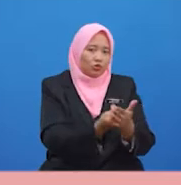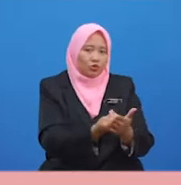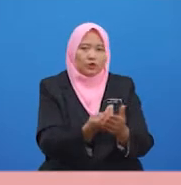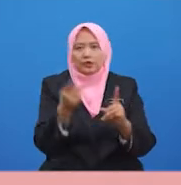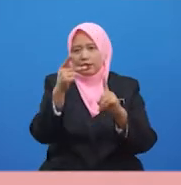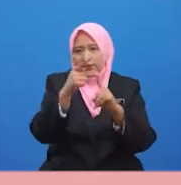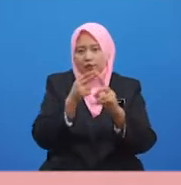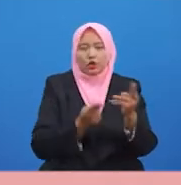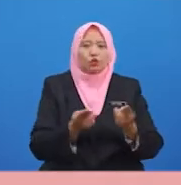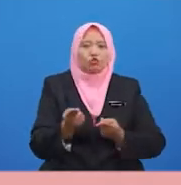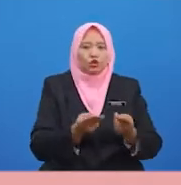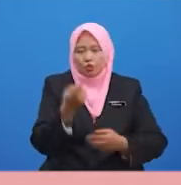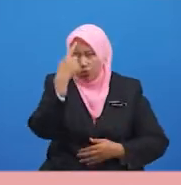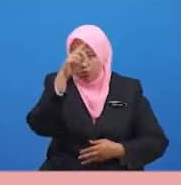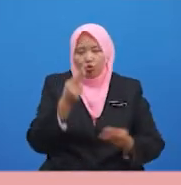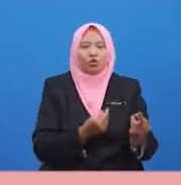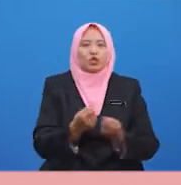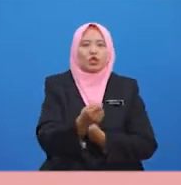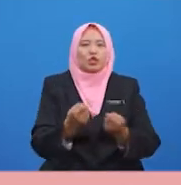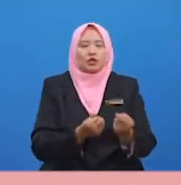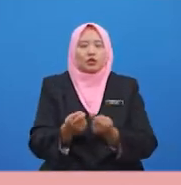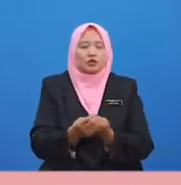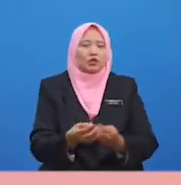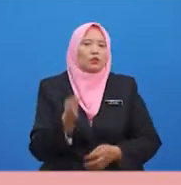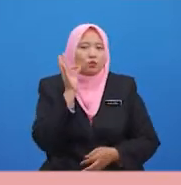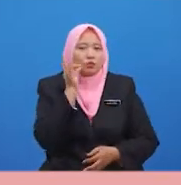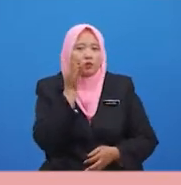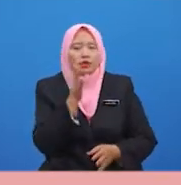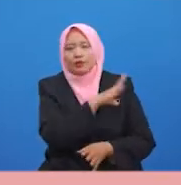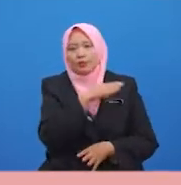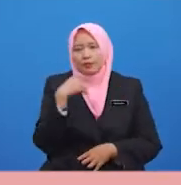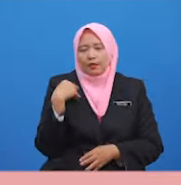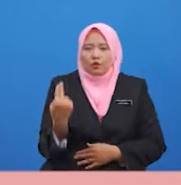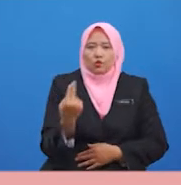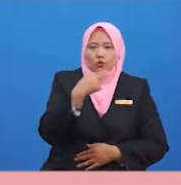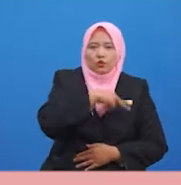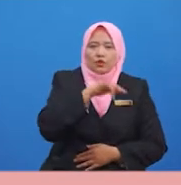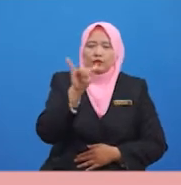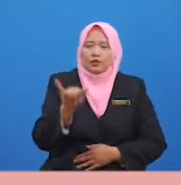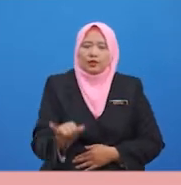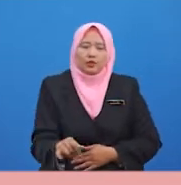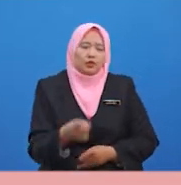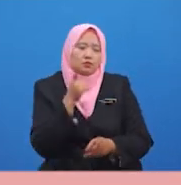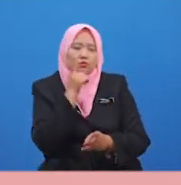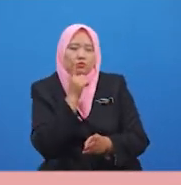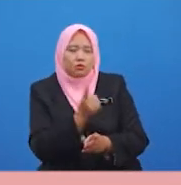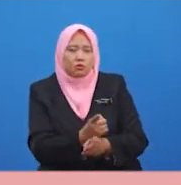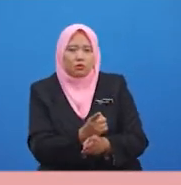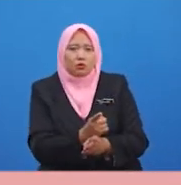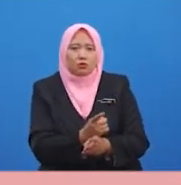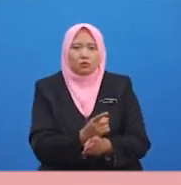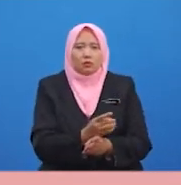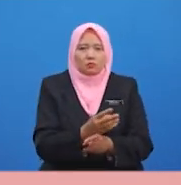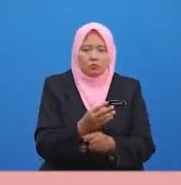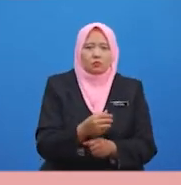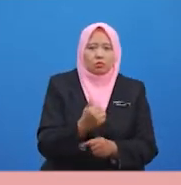untuk perniagaan buah-buahan dan kadar keuntungan yang dipersetujui 60%